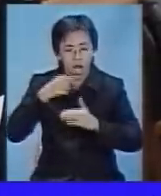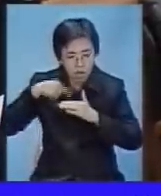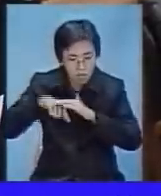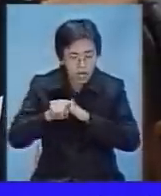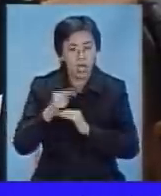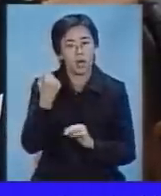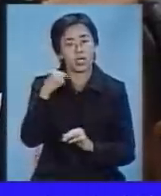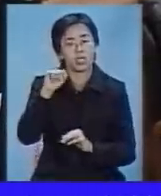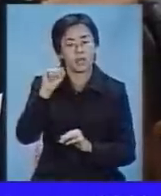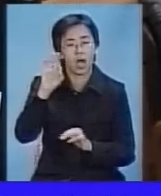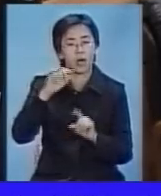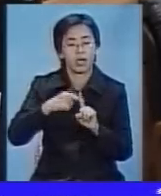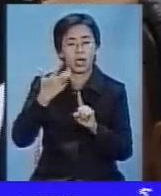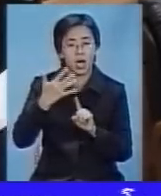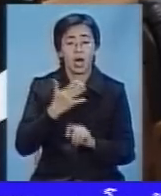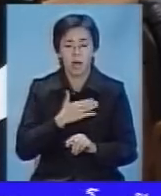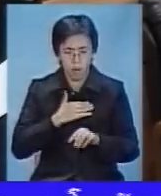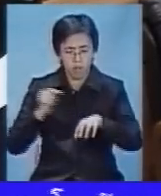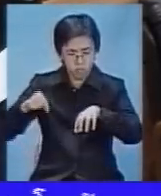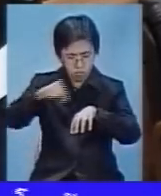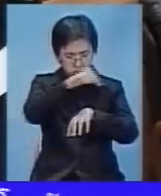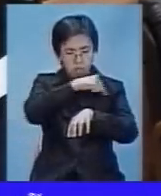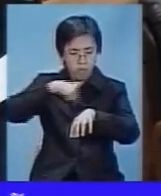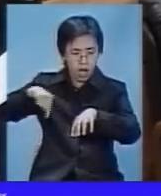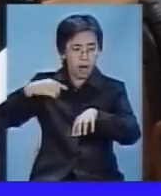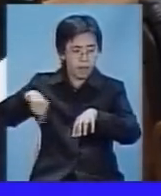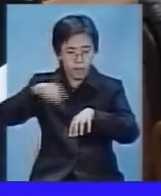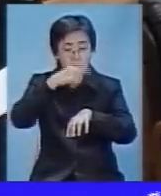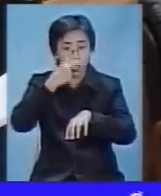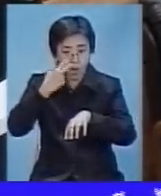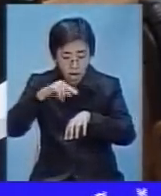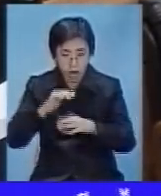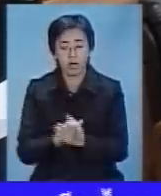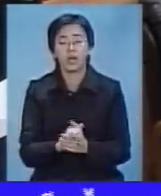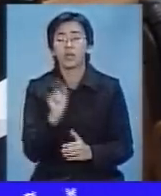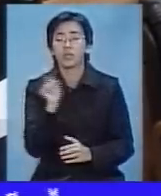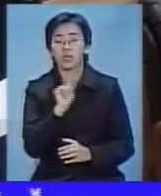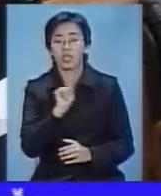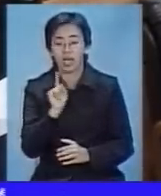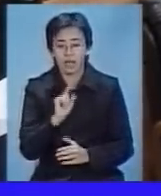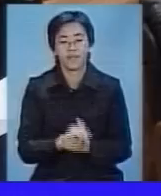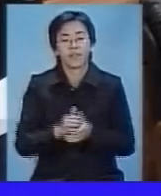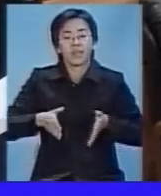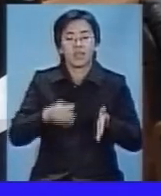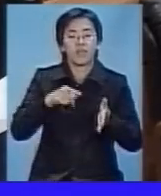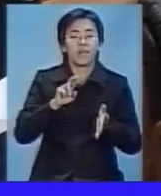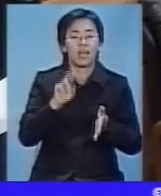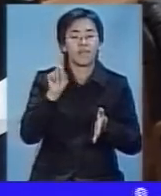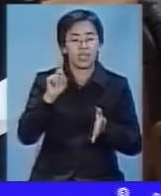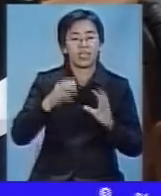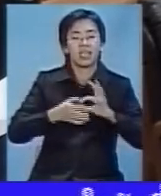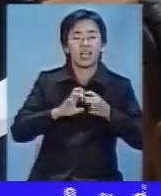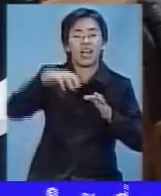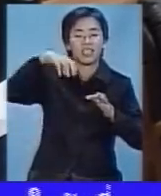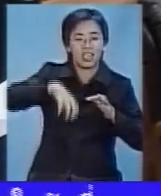ในวันที่19แต่ผมไปทั่วแล้วครับแม้กระทั่งที่บริเวณพระรามหนึ่งสนามกีฬานะ